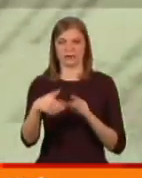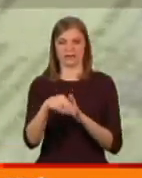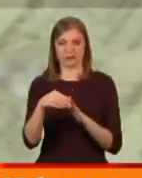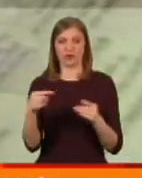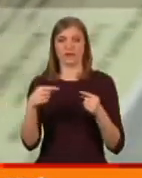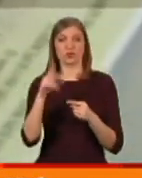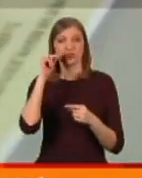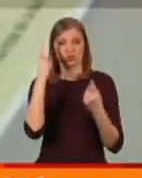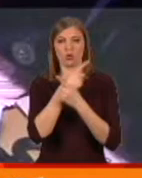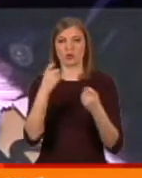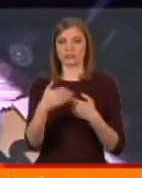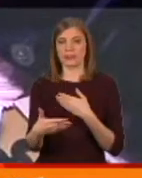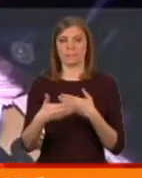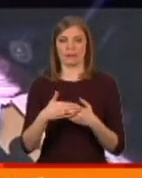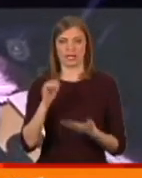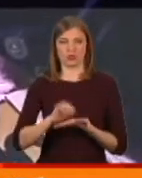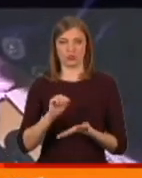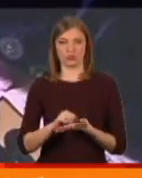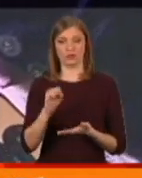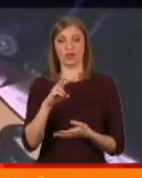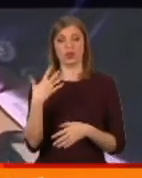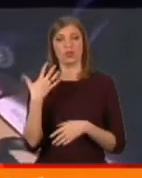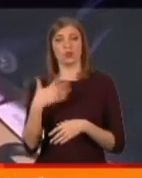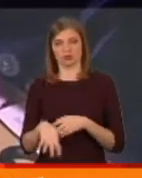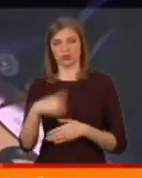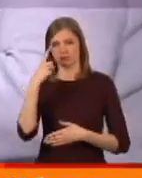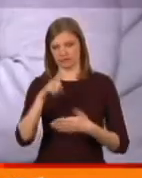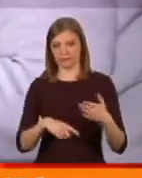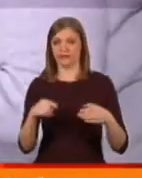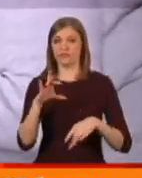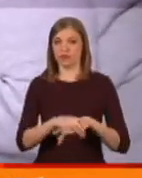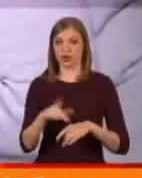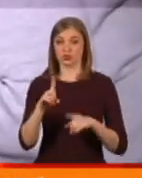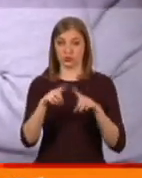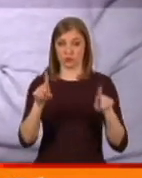Точну цифру оголосять перед самим друком. Але вже доконаний факт, що